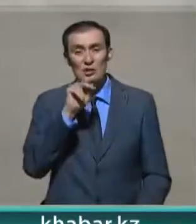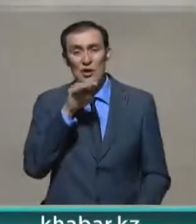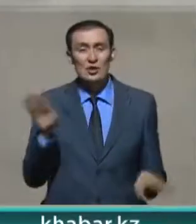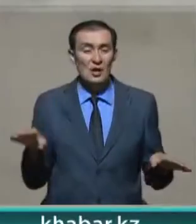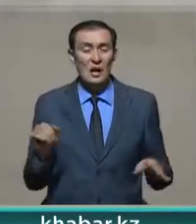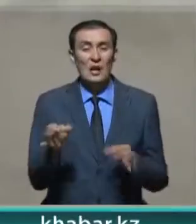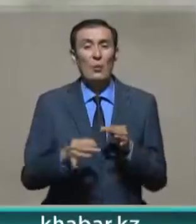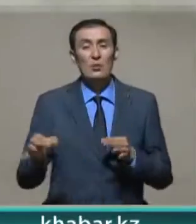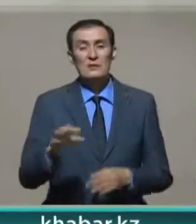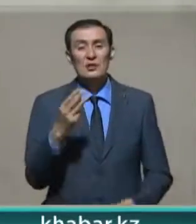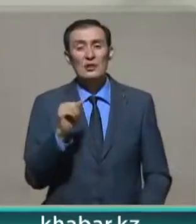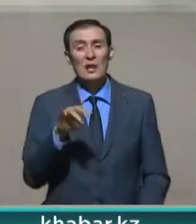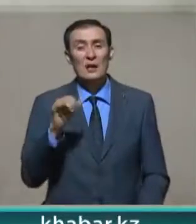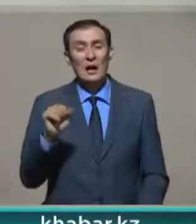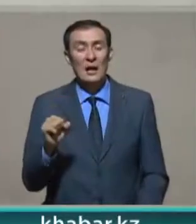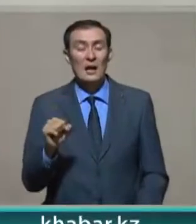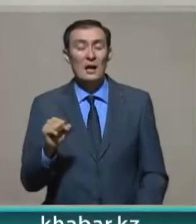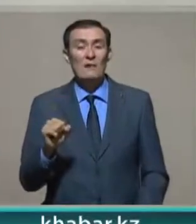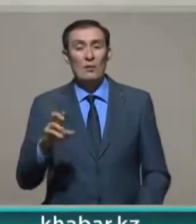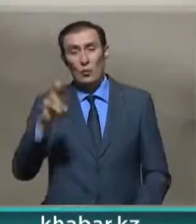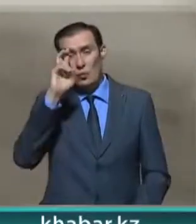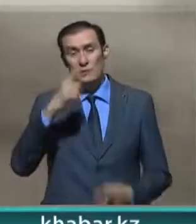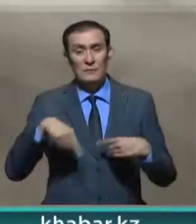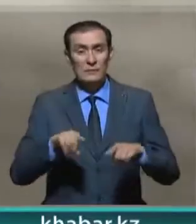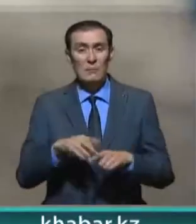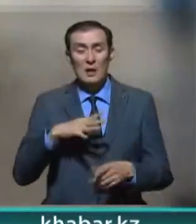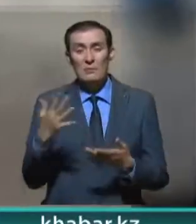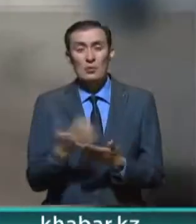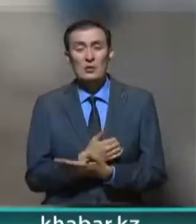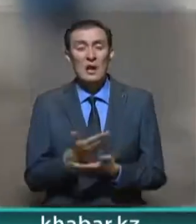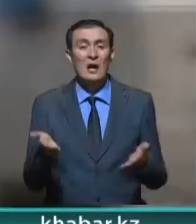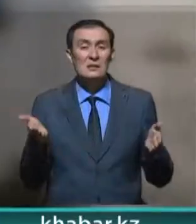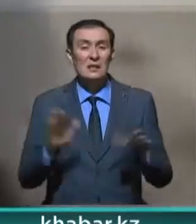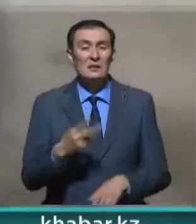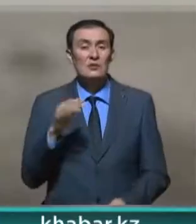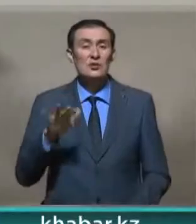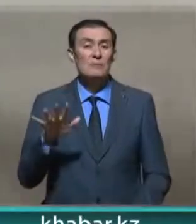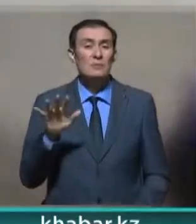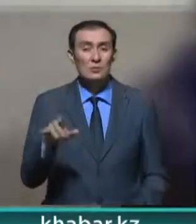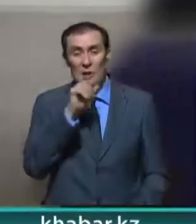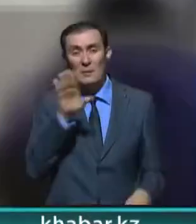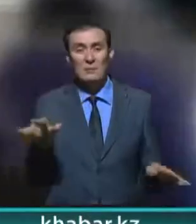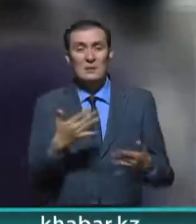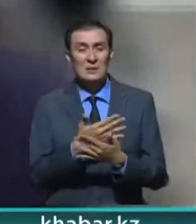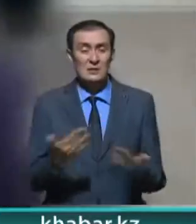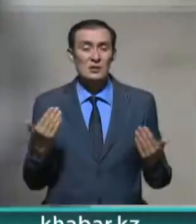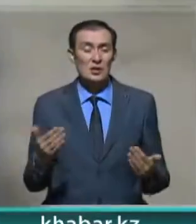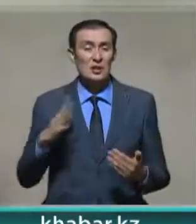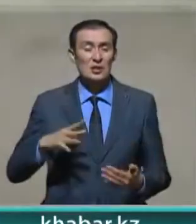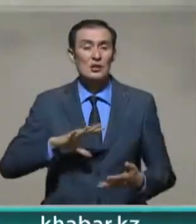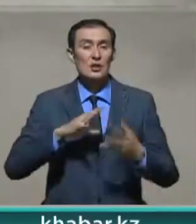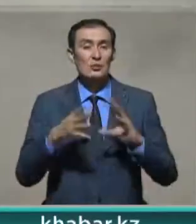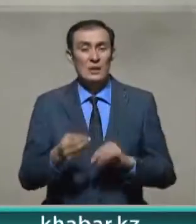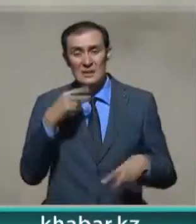Чайка вот на острове шалыха в государственном природном резерватех жайко обнаружены останки двух с половиной тысяч птиц сейчас ожидаются